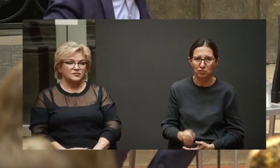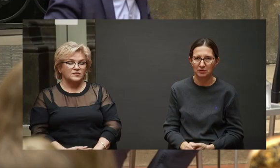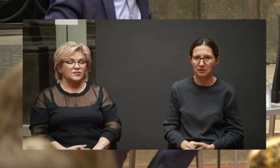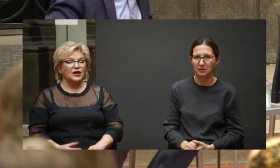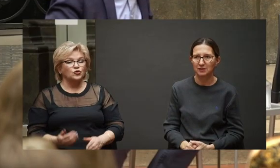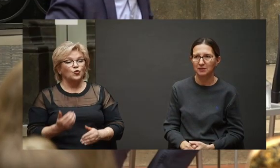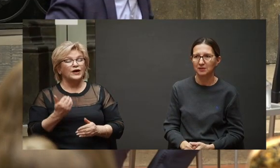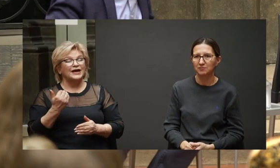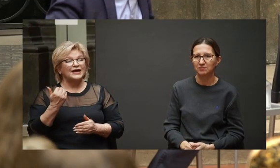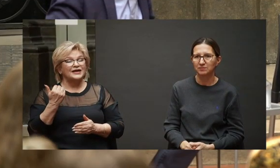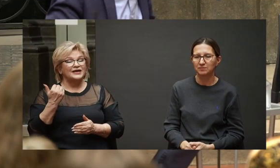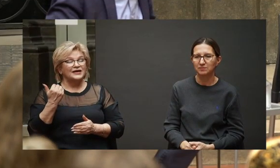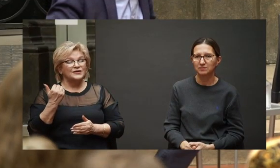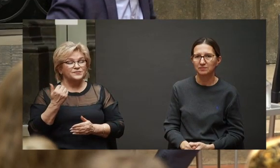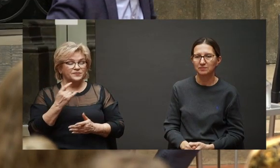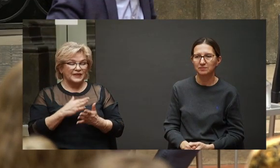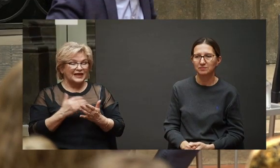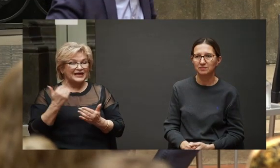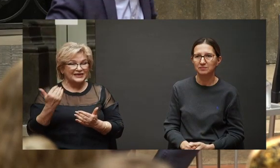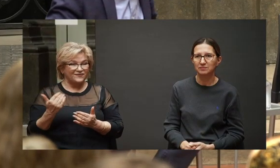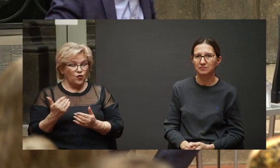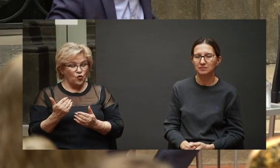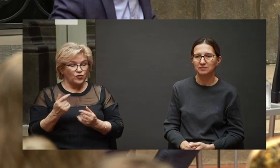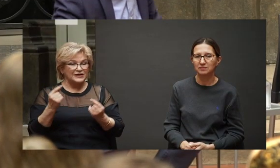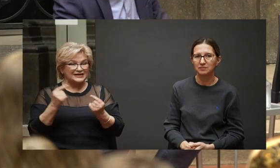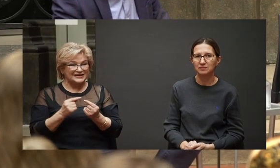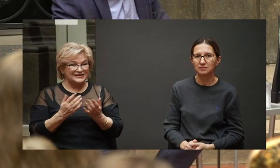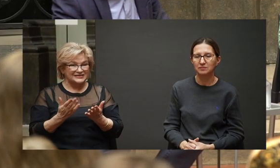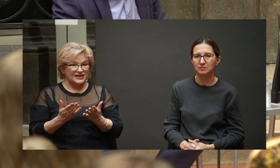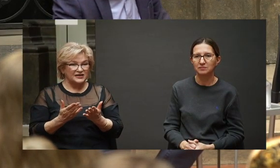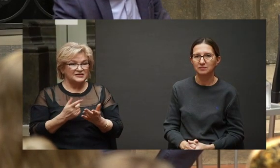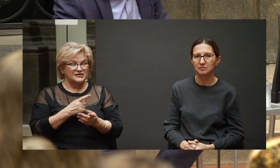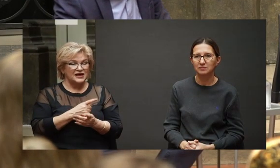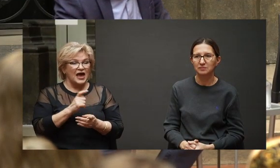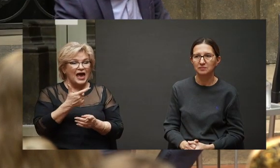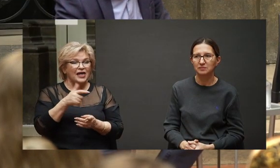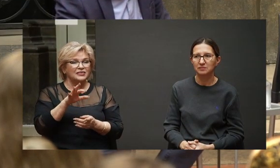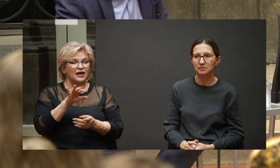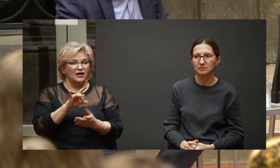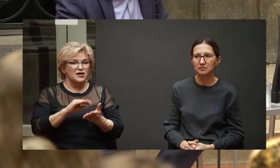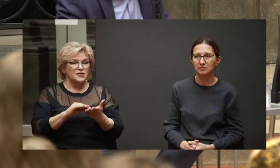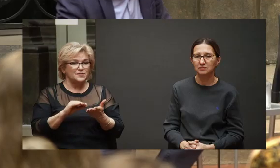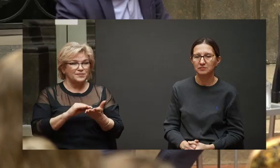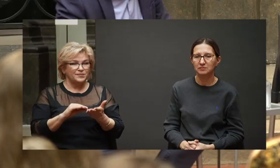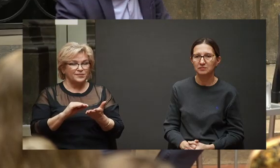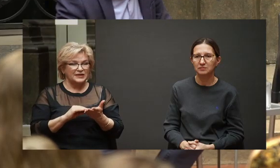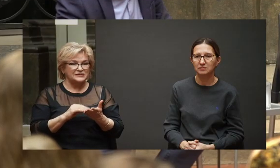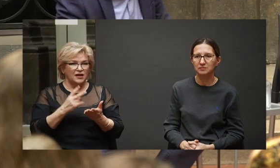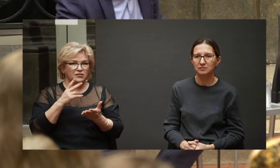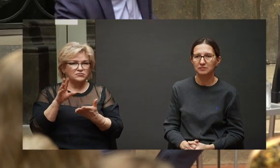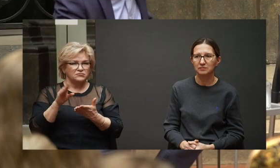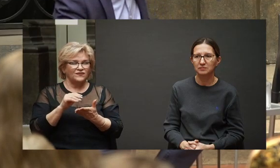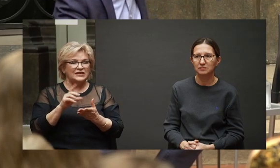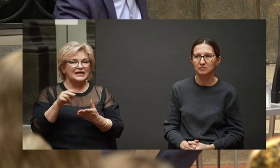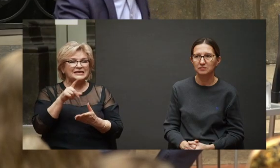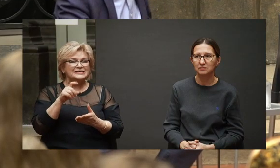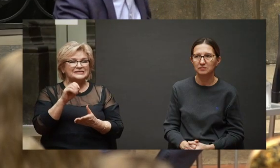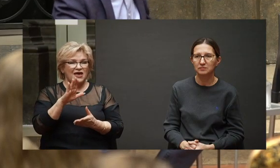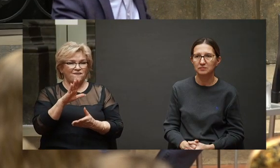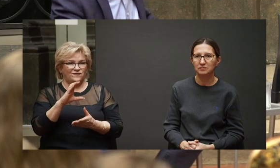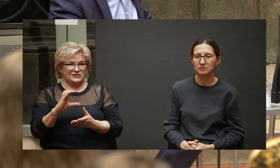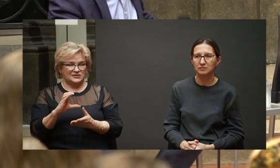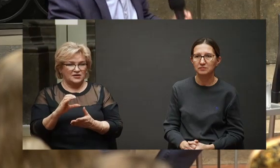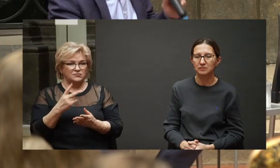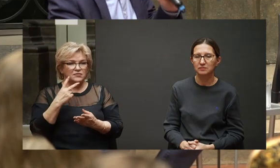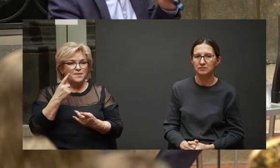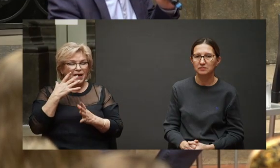Ну, его, кстати, извините, его, кстати же, вот Энгер же выписал в виде Зевса, как бы, да, вот, то есть он,